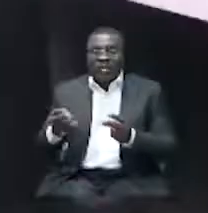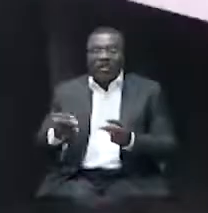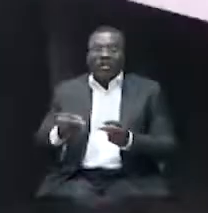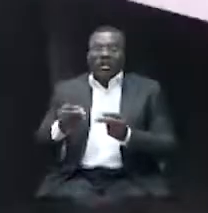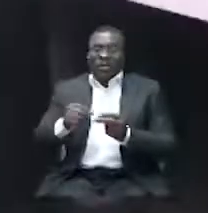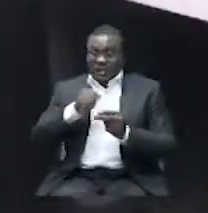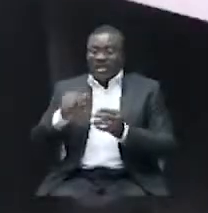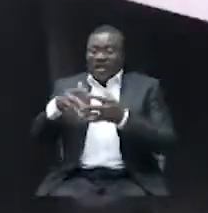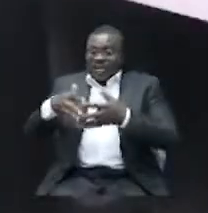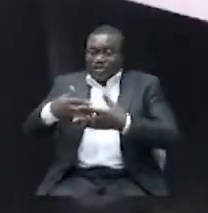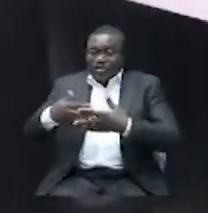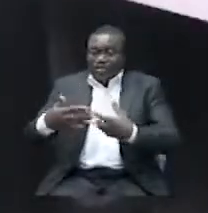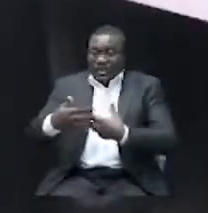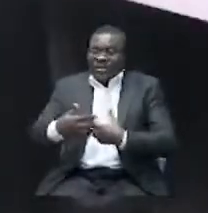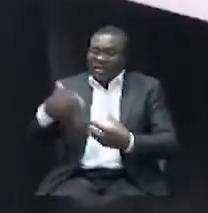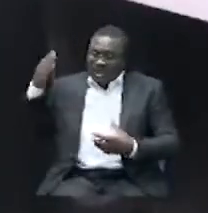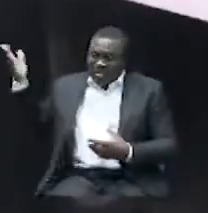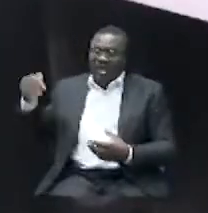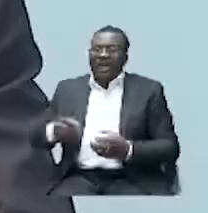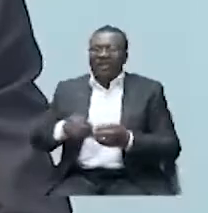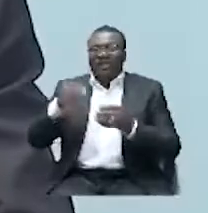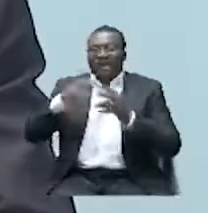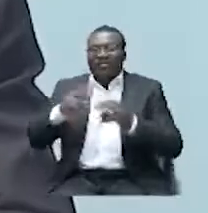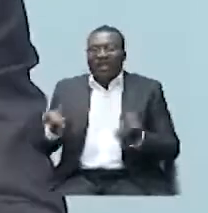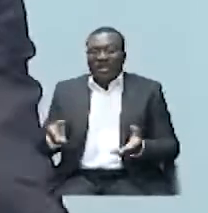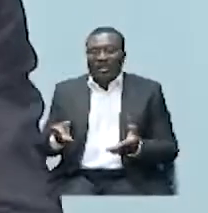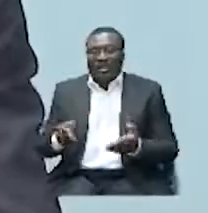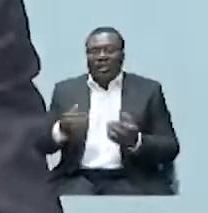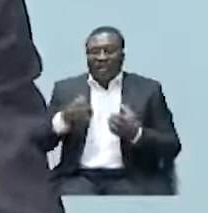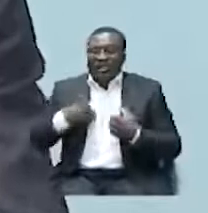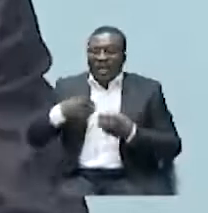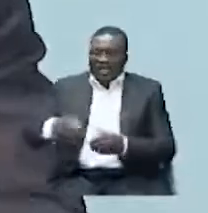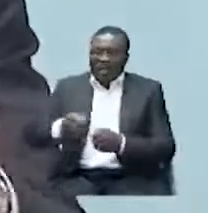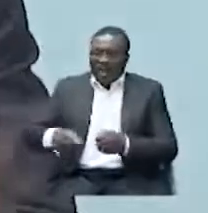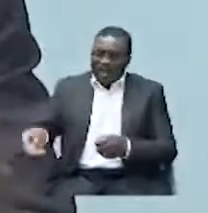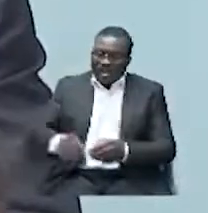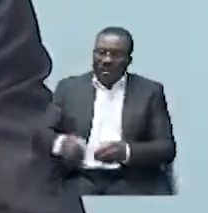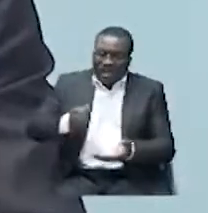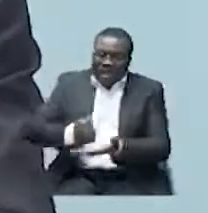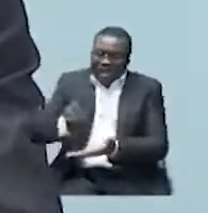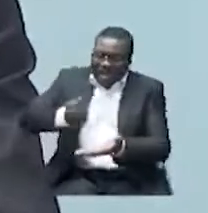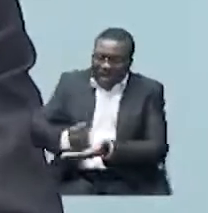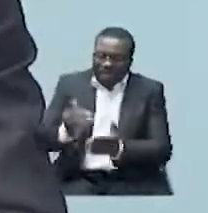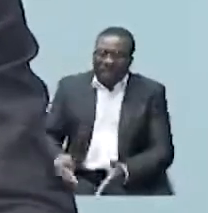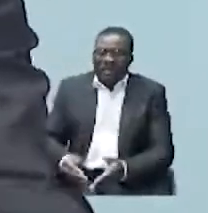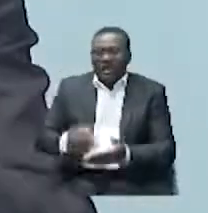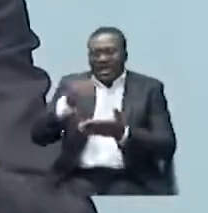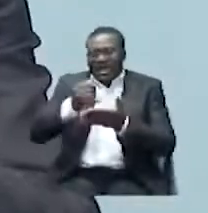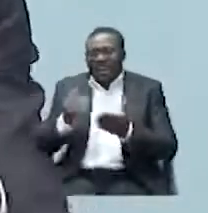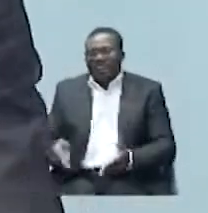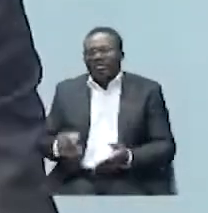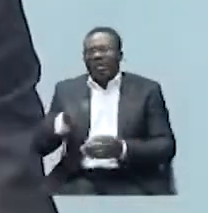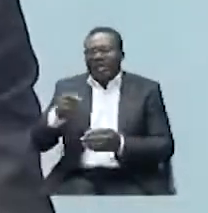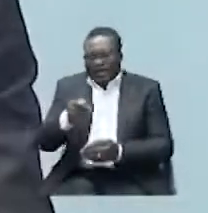Il y a des usines dans les villages, dans nos campagnes, dans nos contrées. Il y a des moulins, il y a de la menuiserie, il y a de l'artisanat, il y